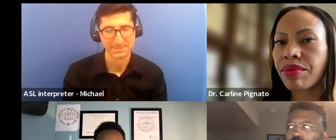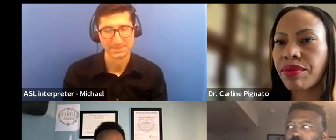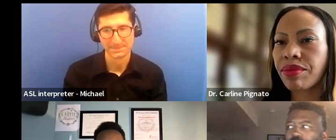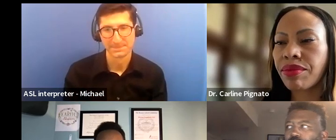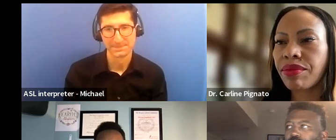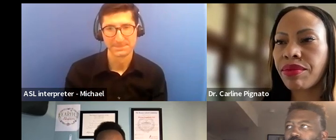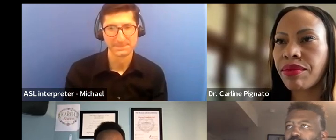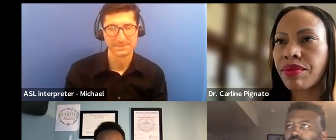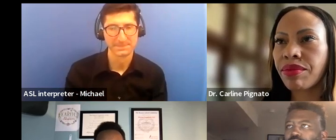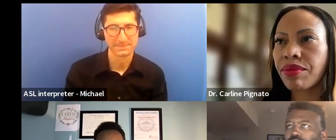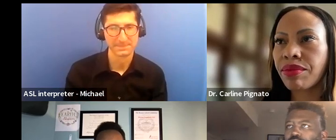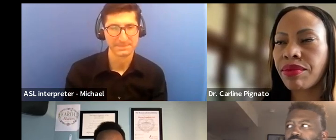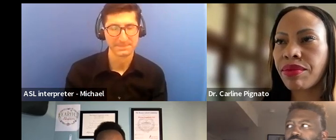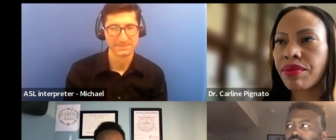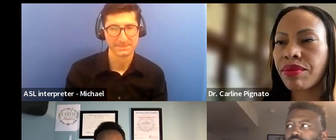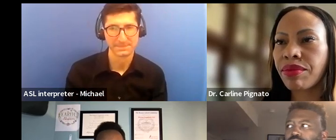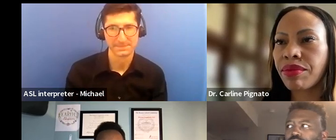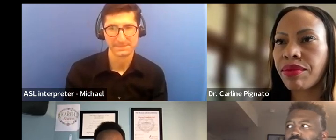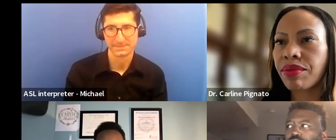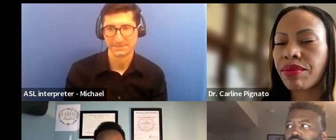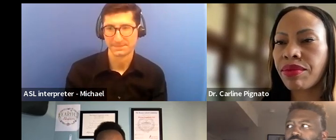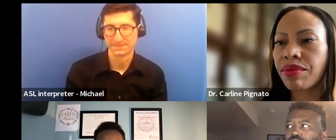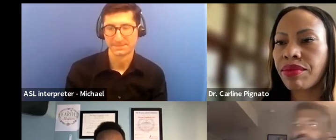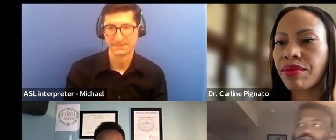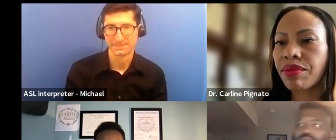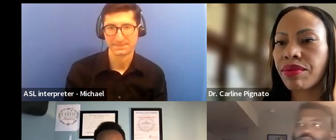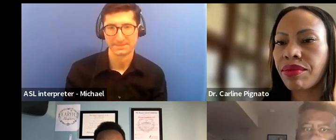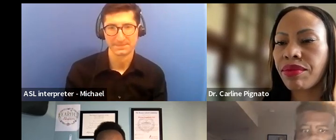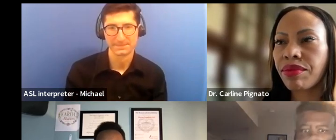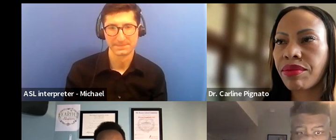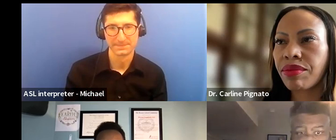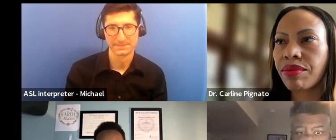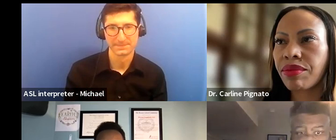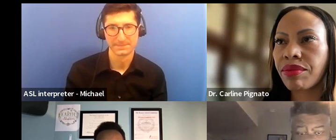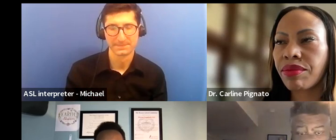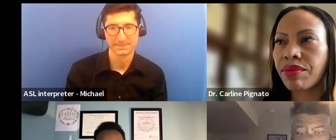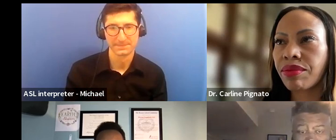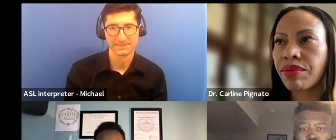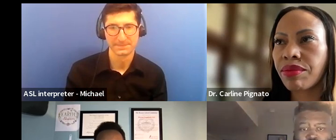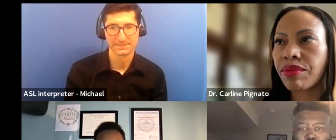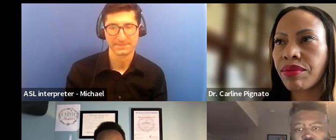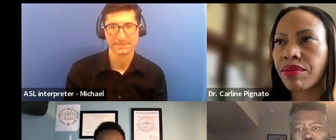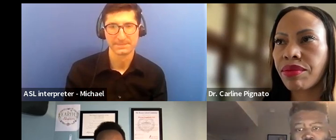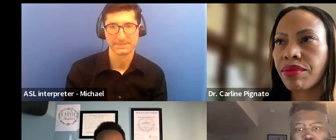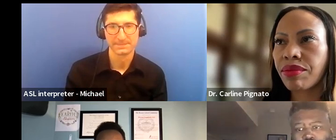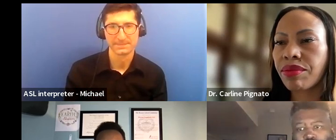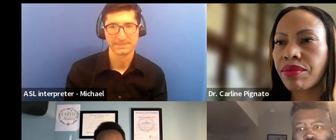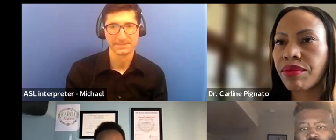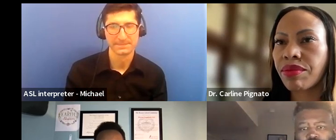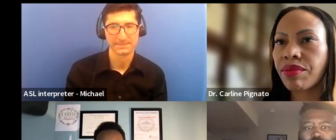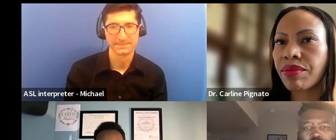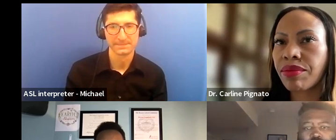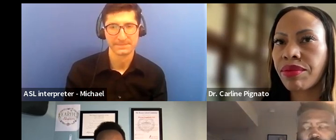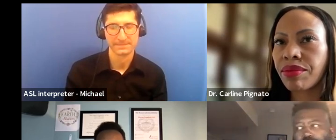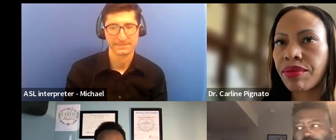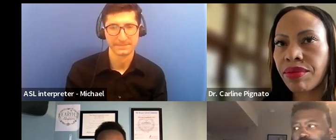suivre la réunion en français, s'il vous plaît, allez au bas de votre écran. Vous allez voir l'icône de l'interprétation ou le globe.